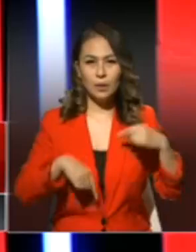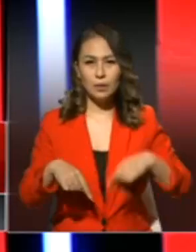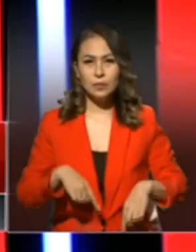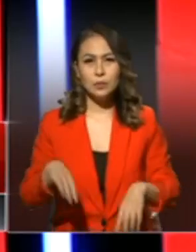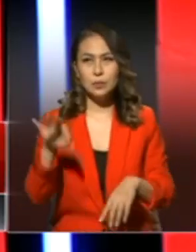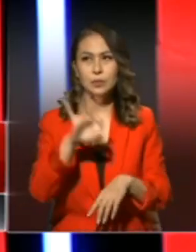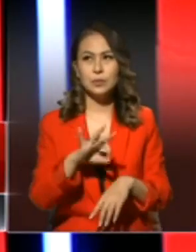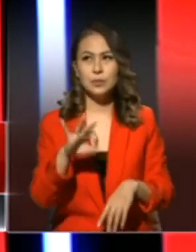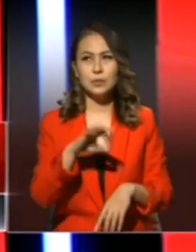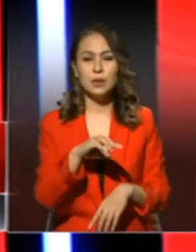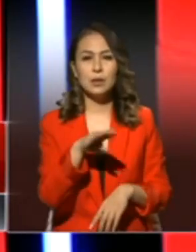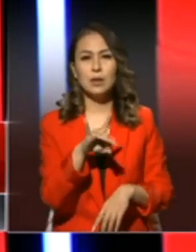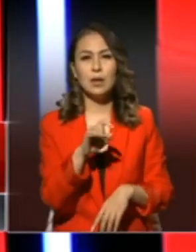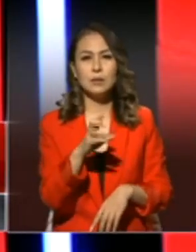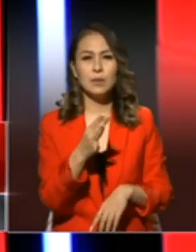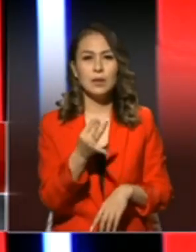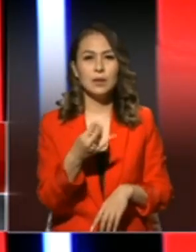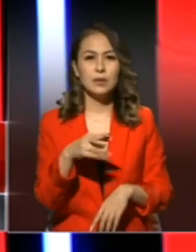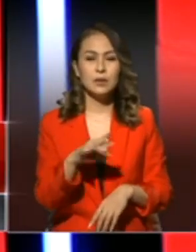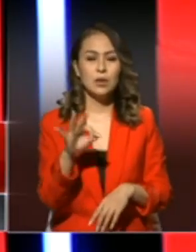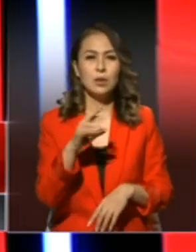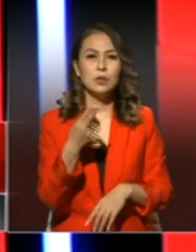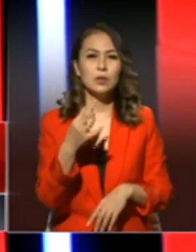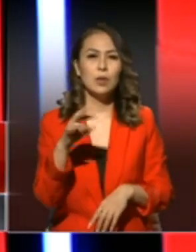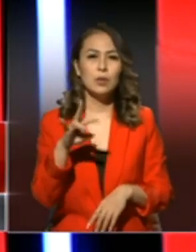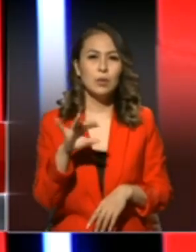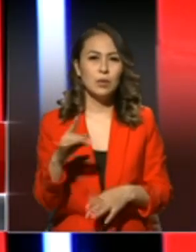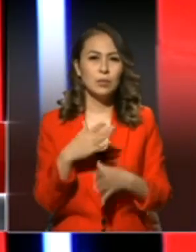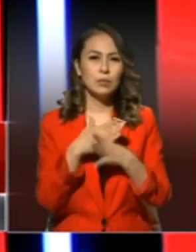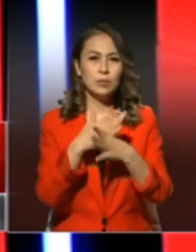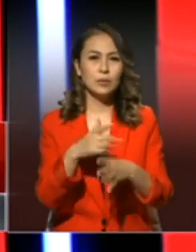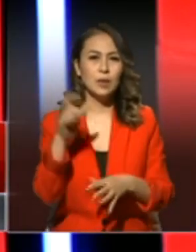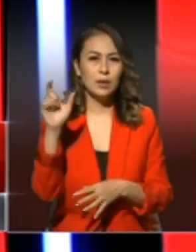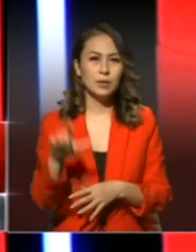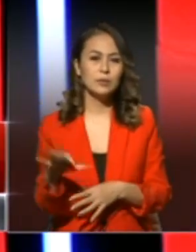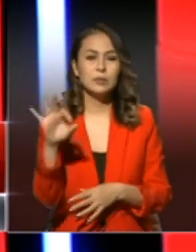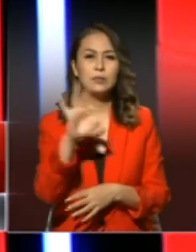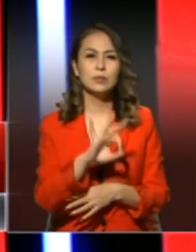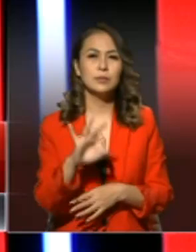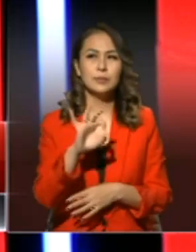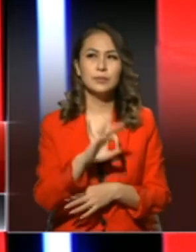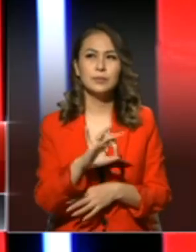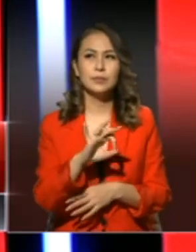мәселесін, трансплантация мәселесін талқылап жатырмыз, донор мәселесін. Бүгін студиямызда екі бірдей